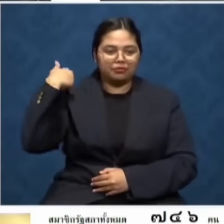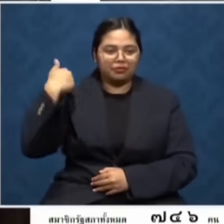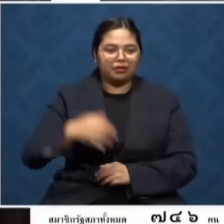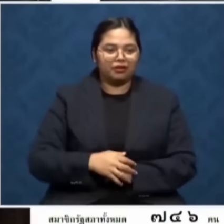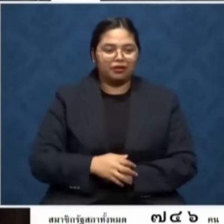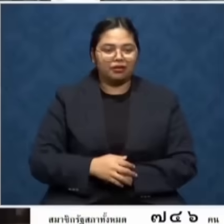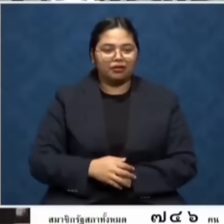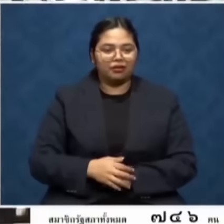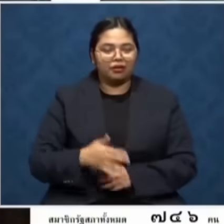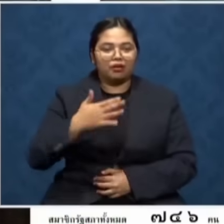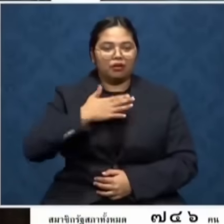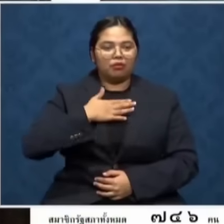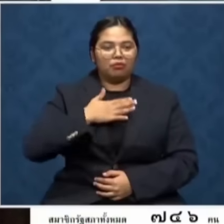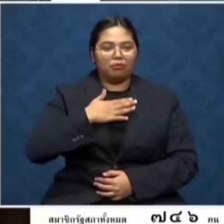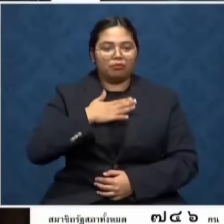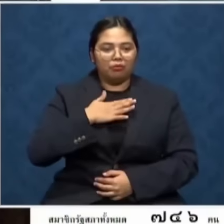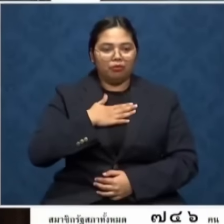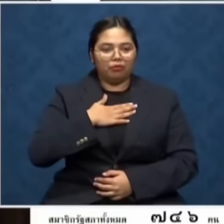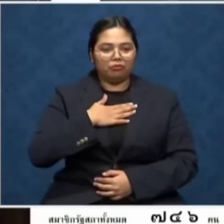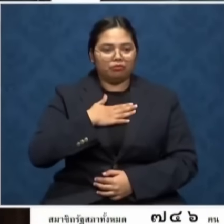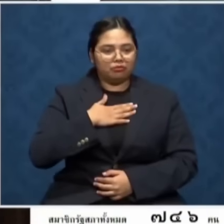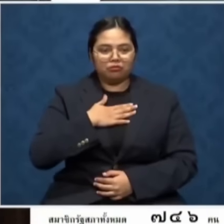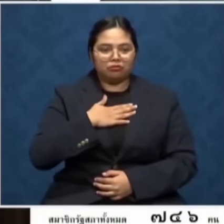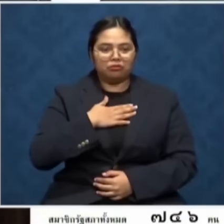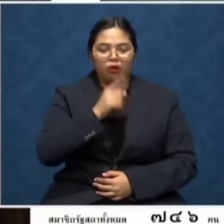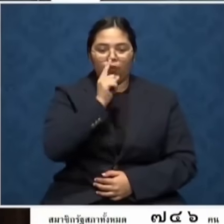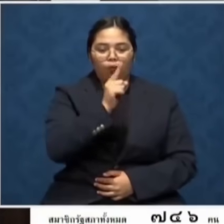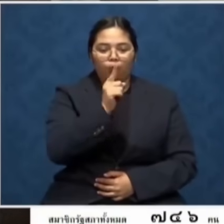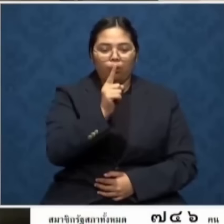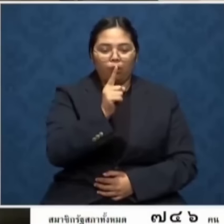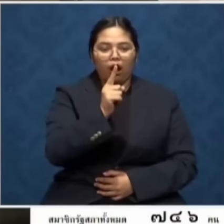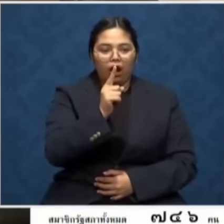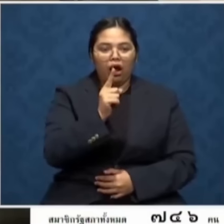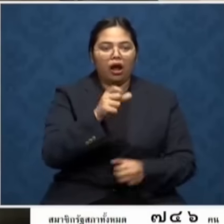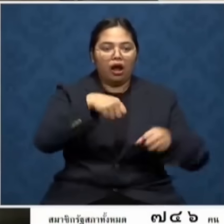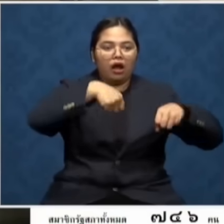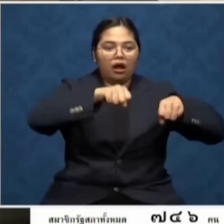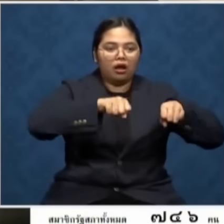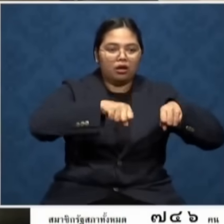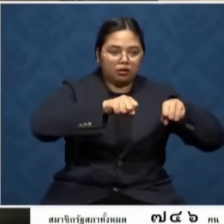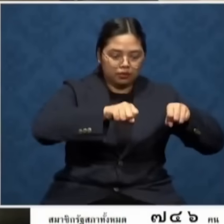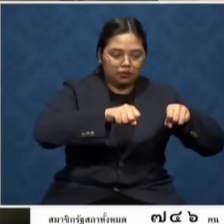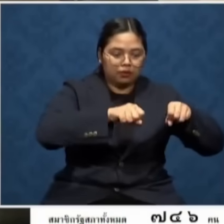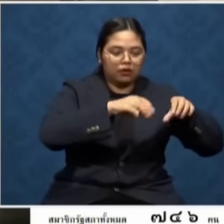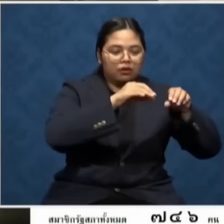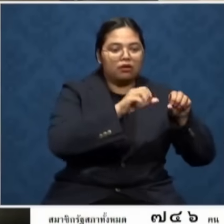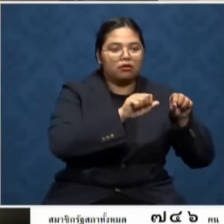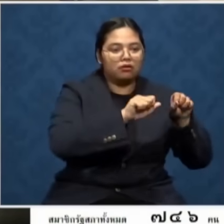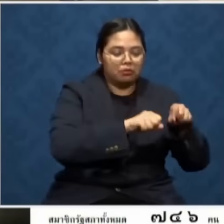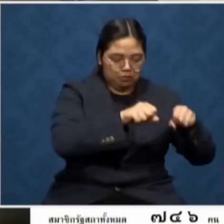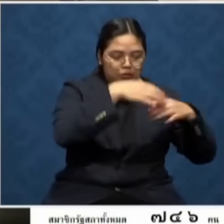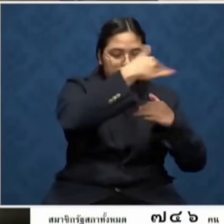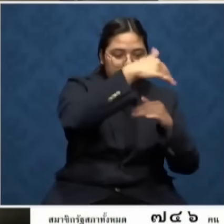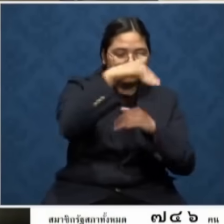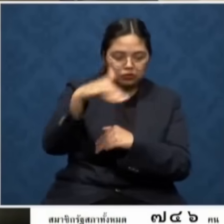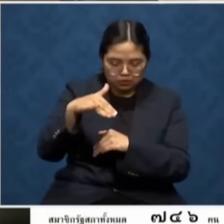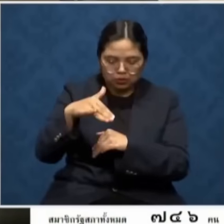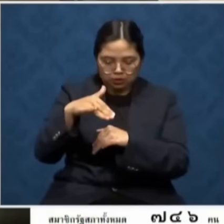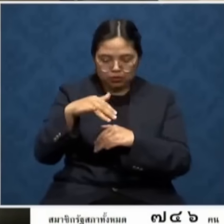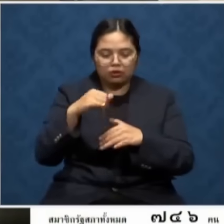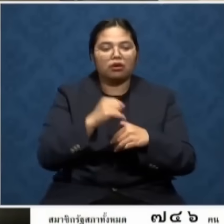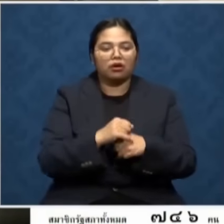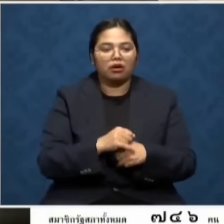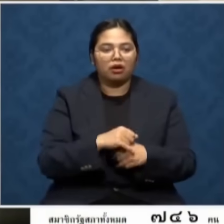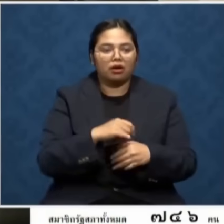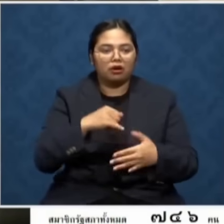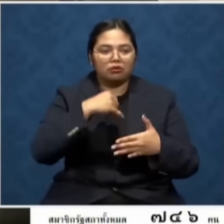าผมไม่เคยไปตำหนิอาชีพไรเดอร์ผมให้โอกาสเขาอภิปรายจนจบแต่ผมกำลังประท้วงกับท่าน